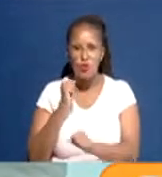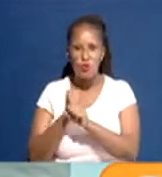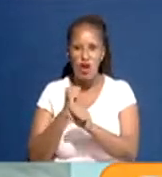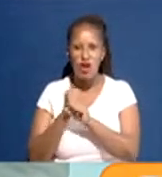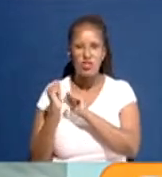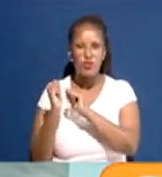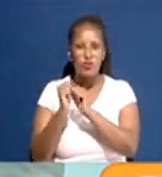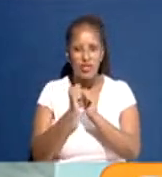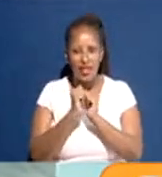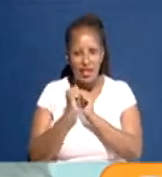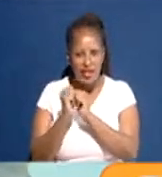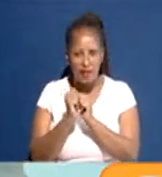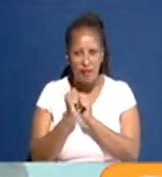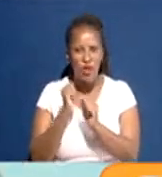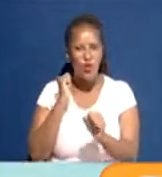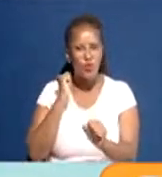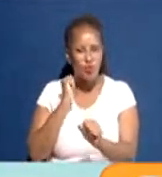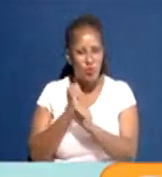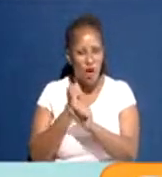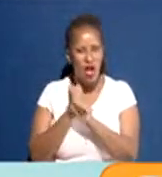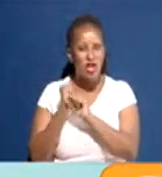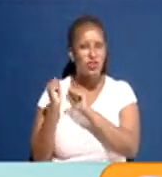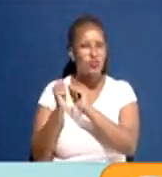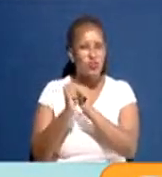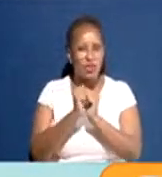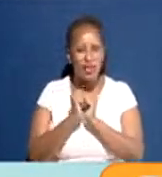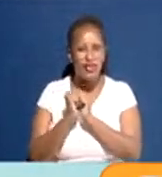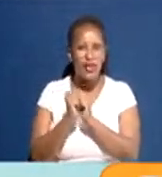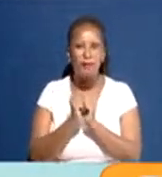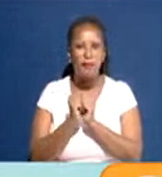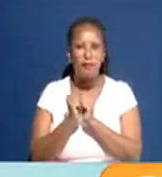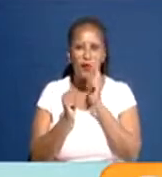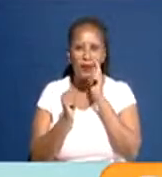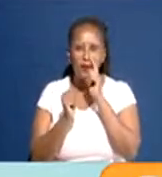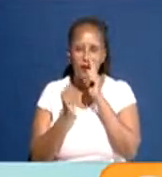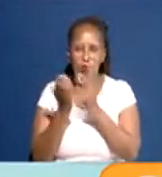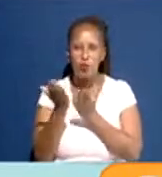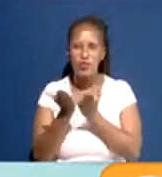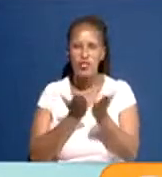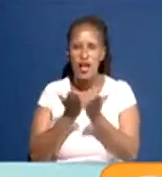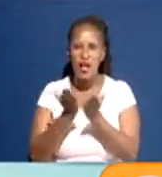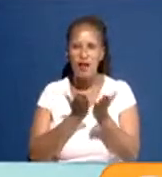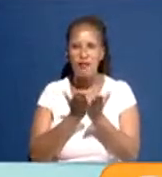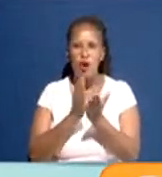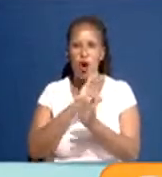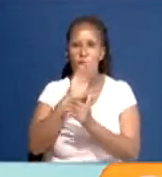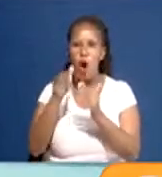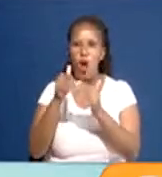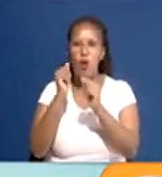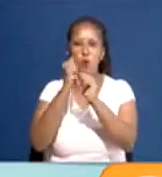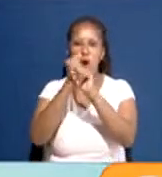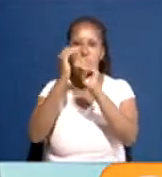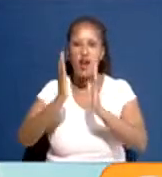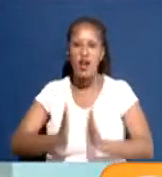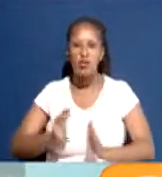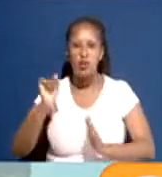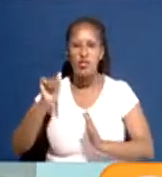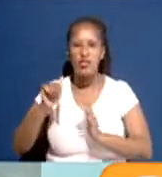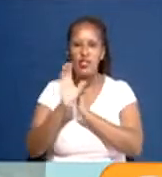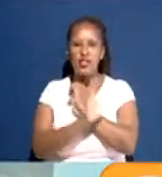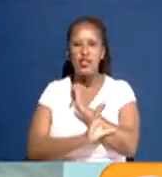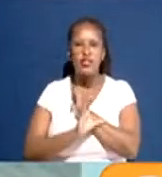tushirikiane, tufanye kazi pamoja kuwahudumia wafanyikazi wa taifa letu la